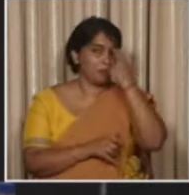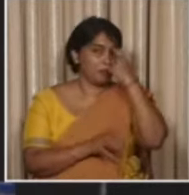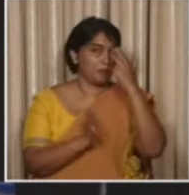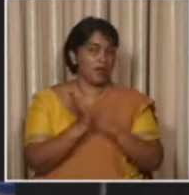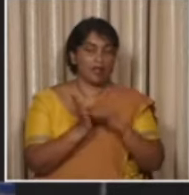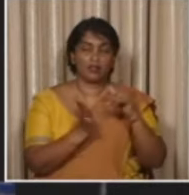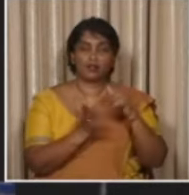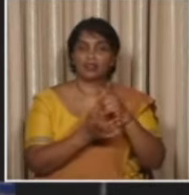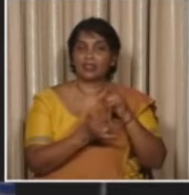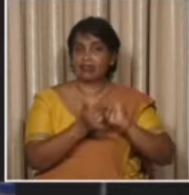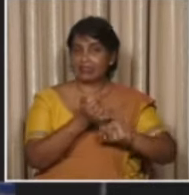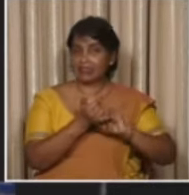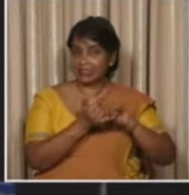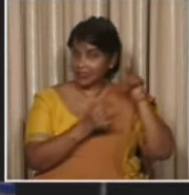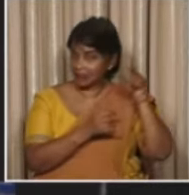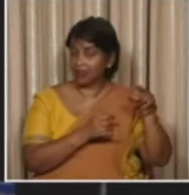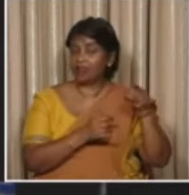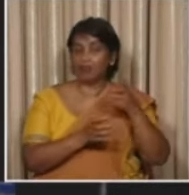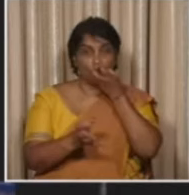සහරාන්ට